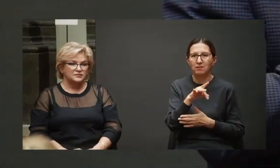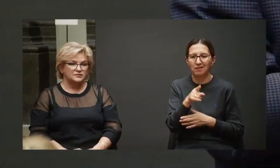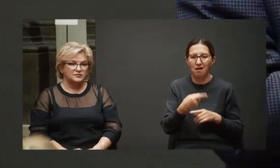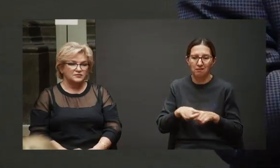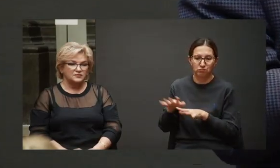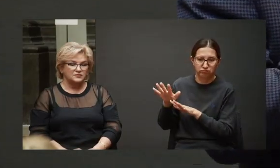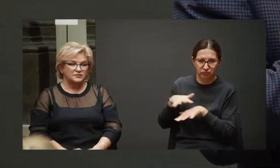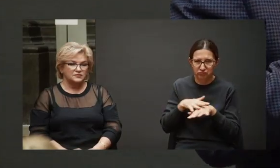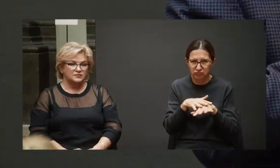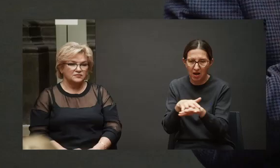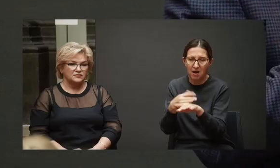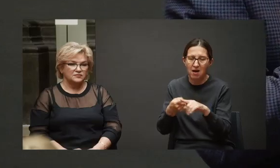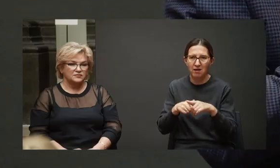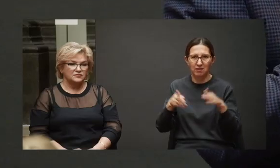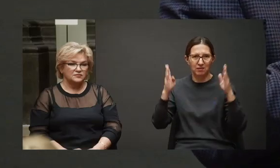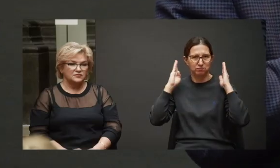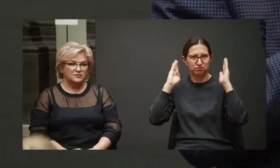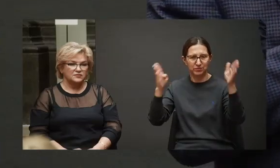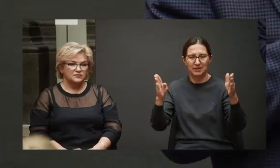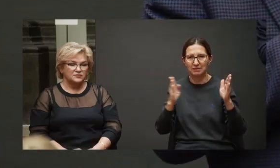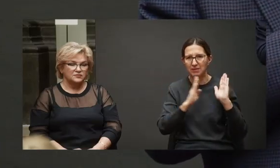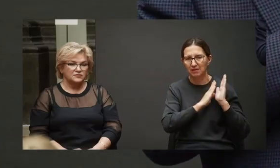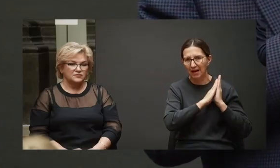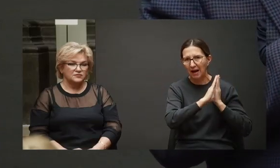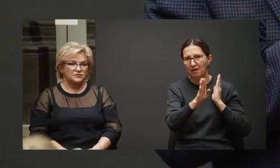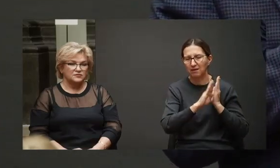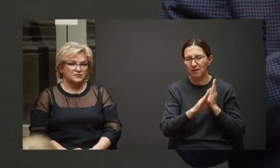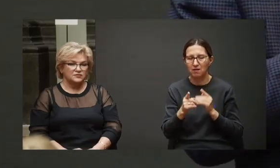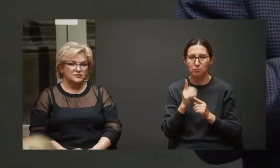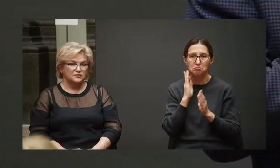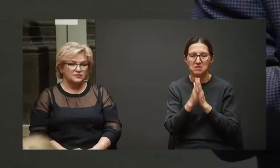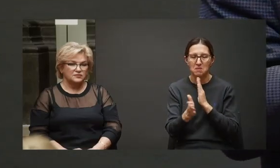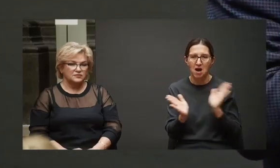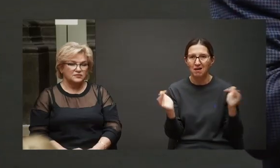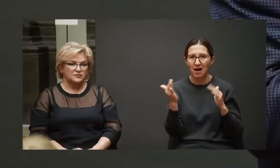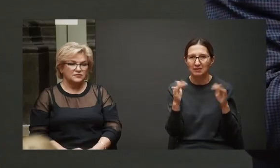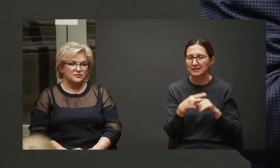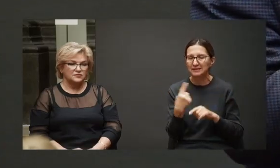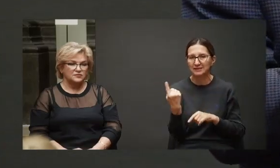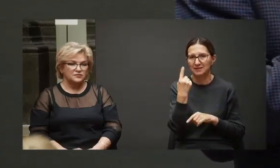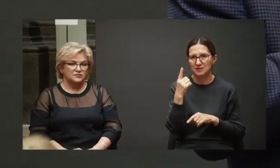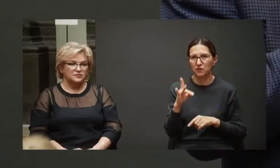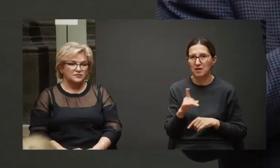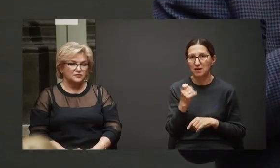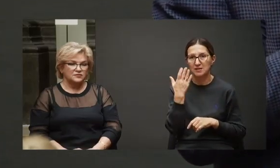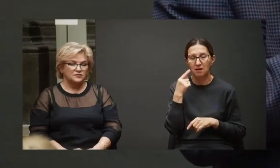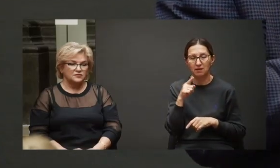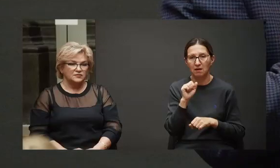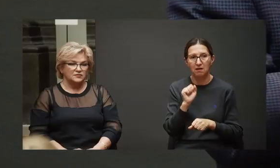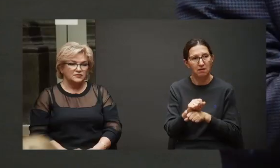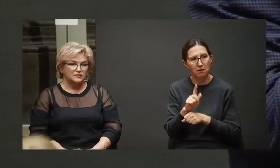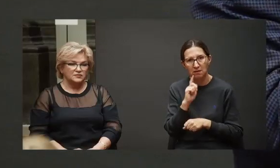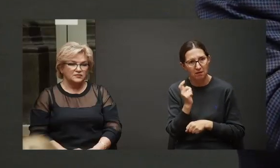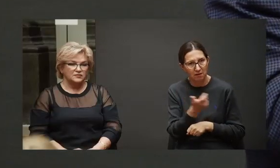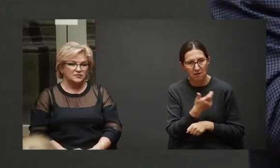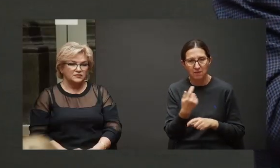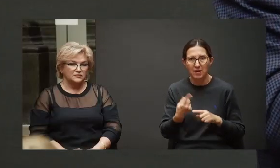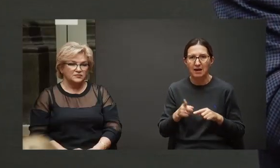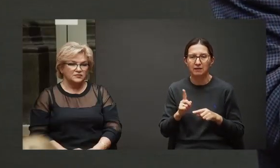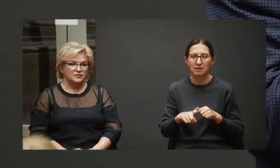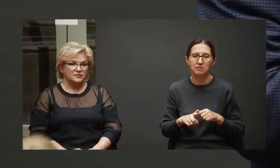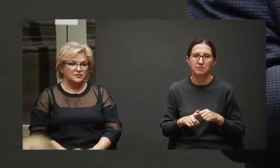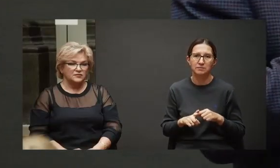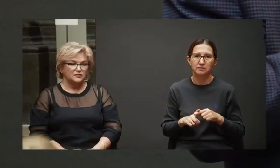бежит по Большой галерее мимо классицистических картин, и один единственный раз камера зависает около клятвы Горация в Жак-Луи